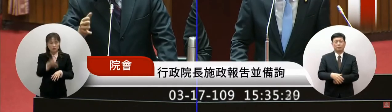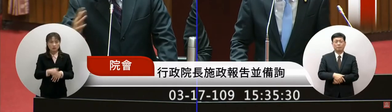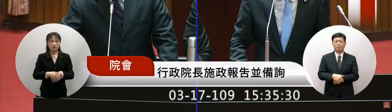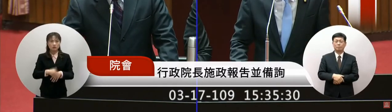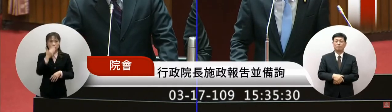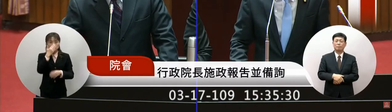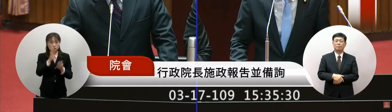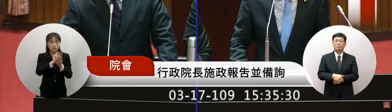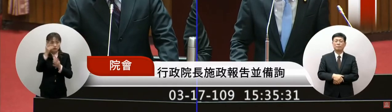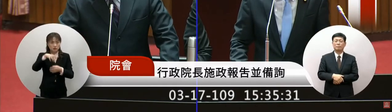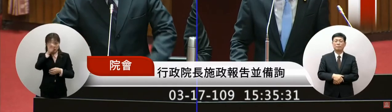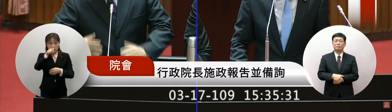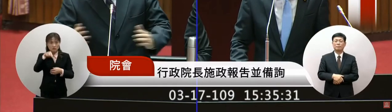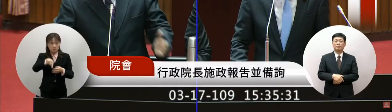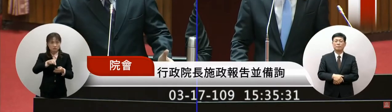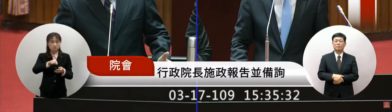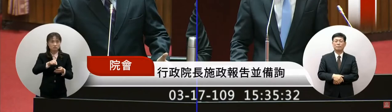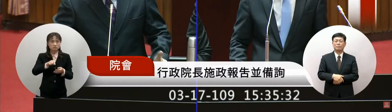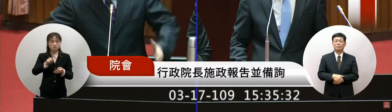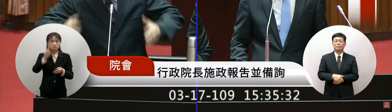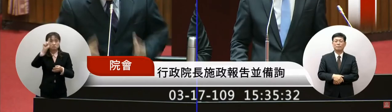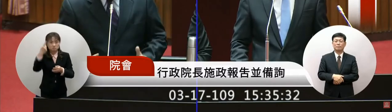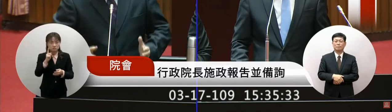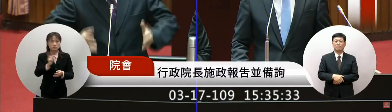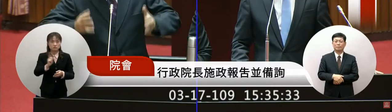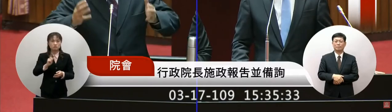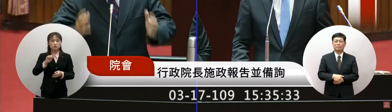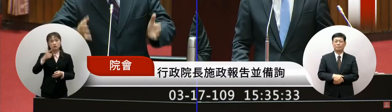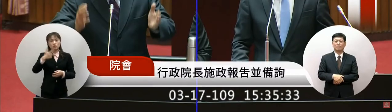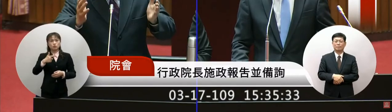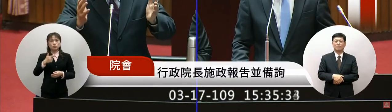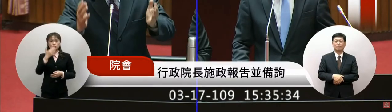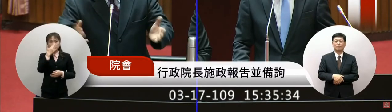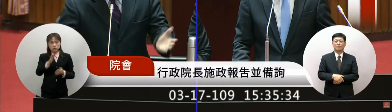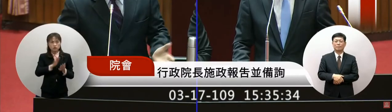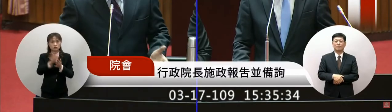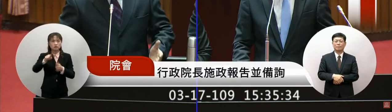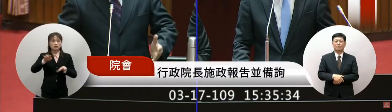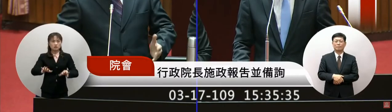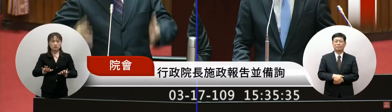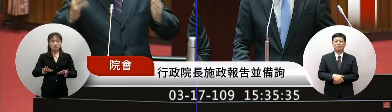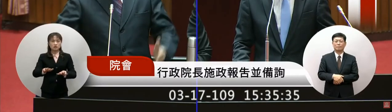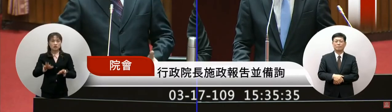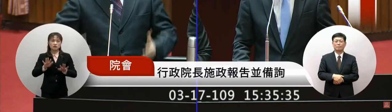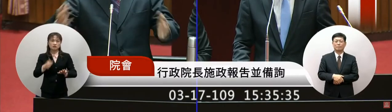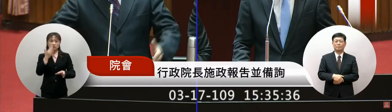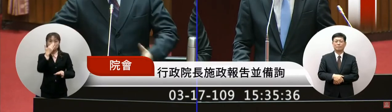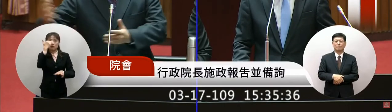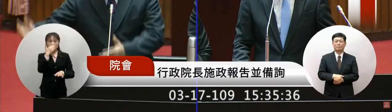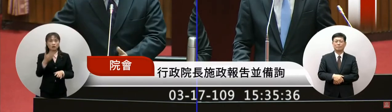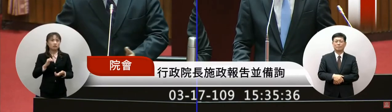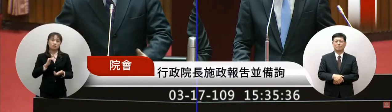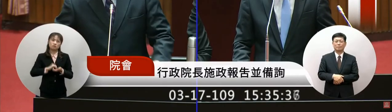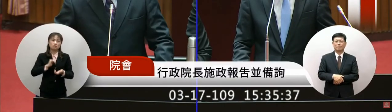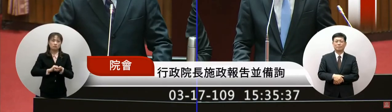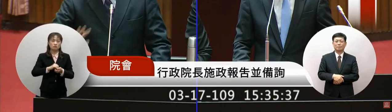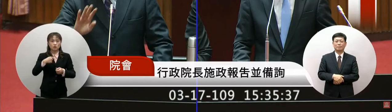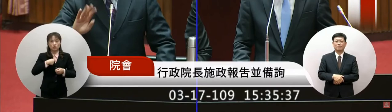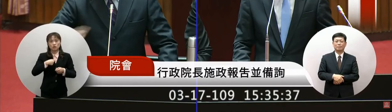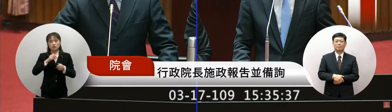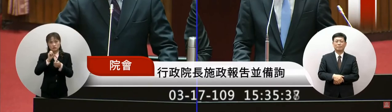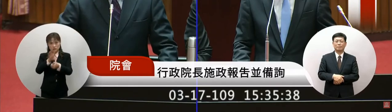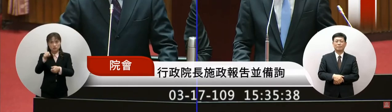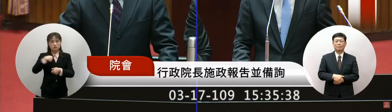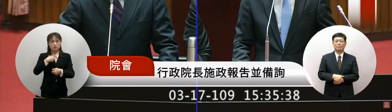以后还要看这个理由啊，不是说输了以后我们就马上现在根本就连输赢都不知道，我就先讲说输我们会怎么样，这